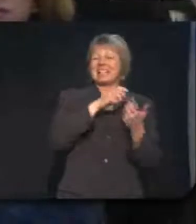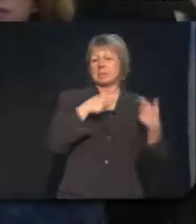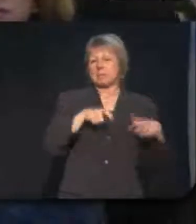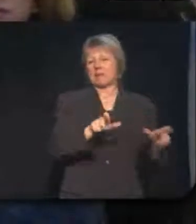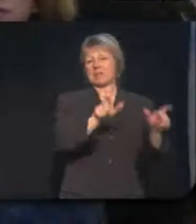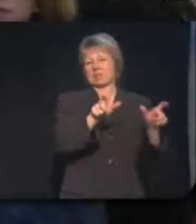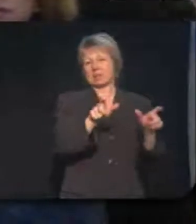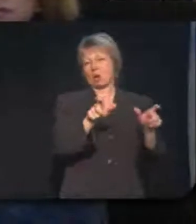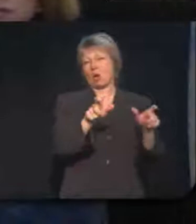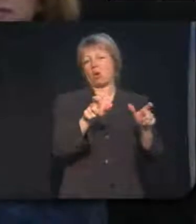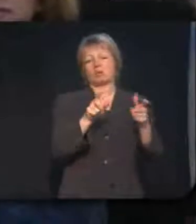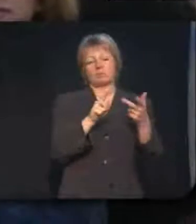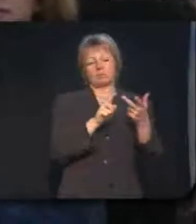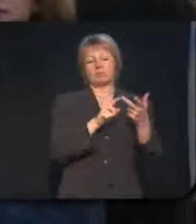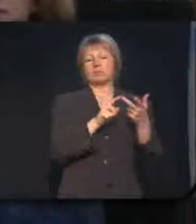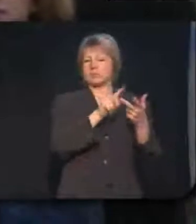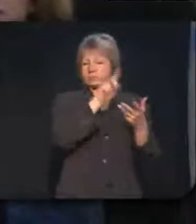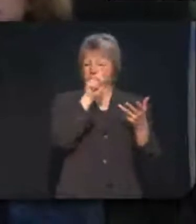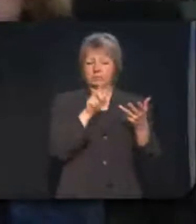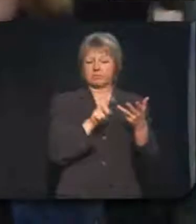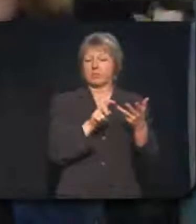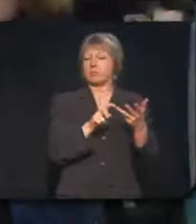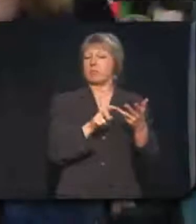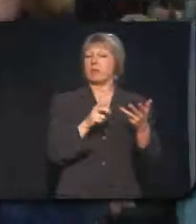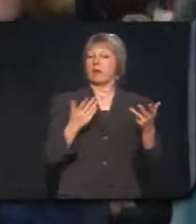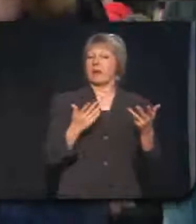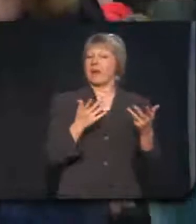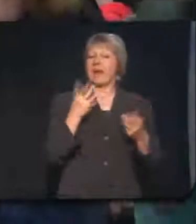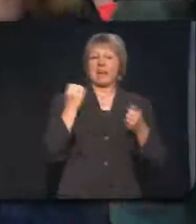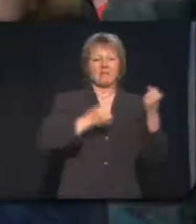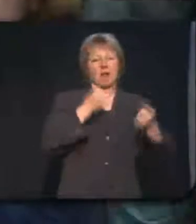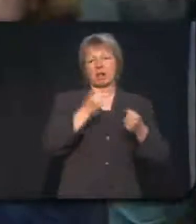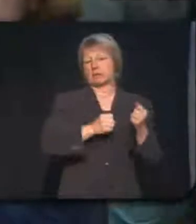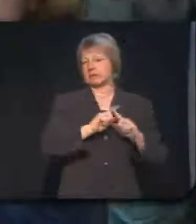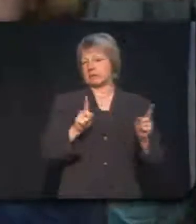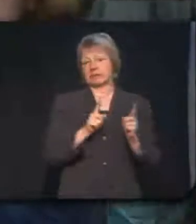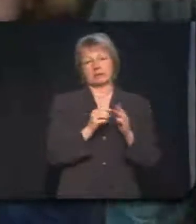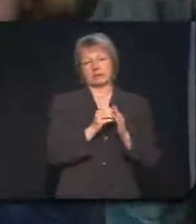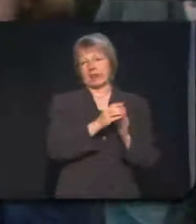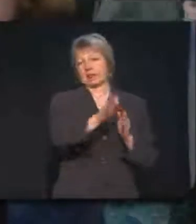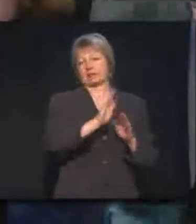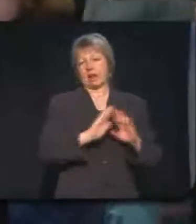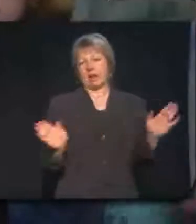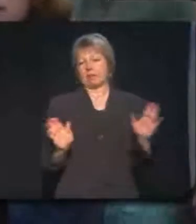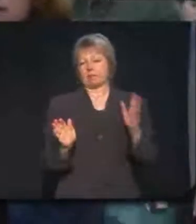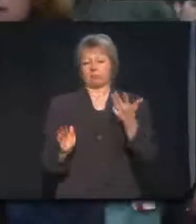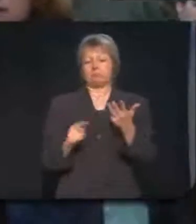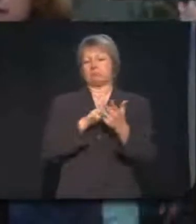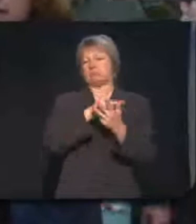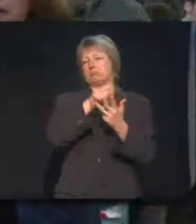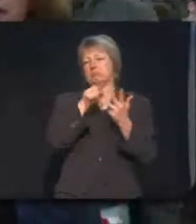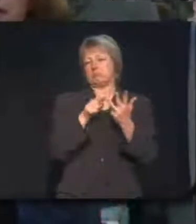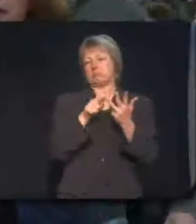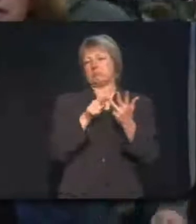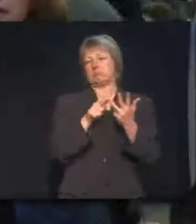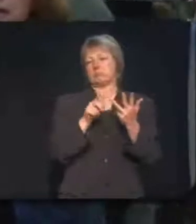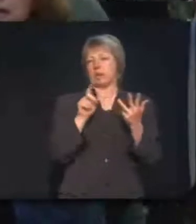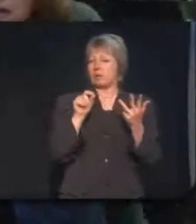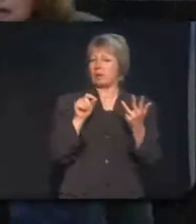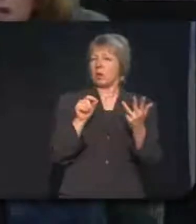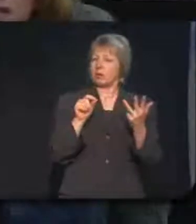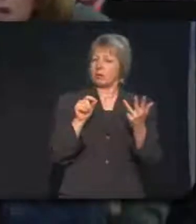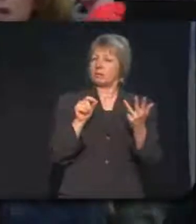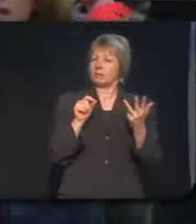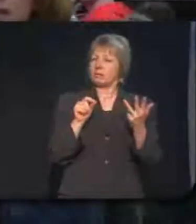keine Gewalt anzuwenden bitte seid für Frieden lehnt das ab ähm denn es ist responsibility topothek das heißt wir setzen Gewalt an